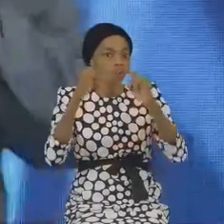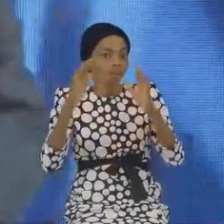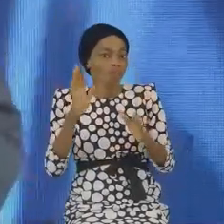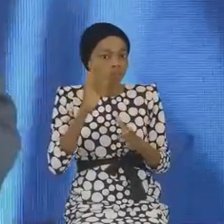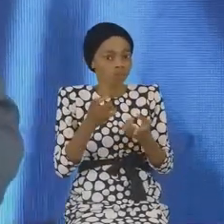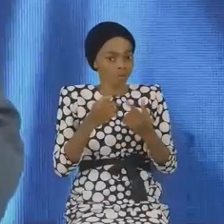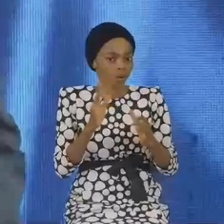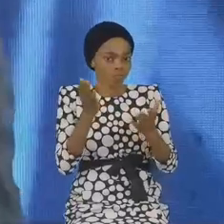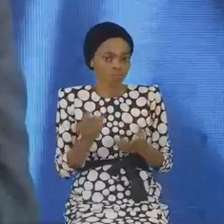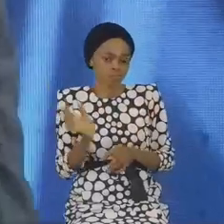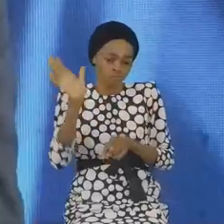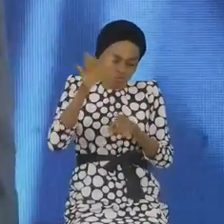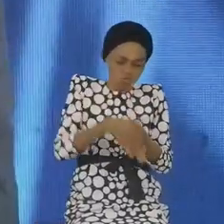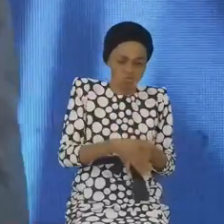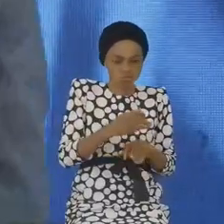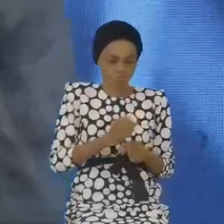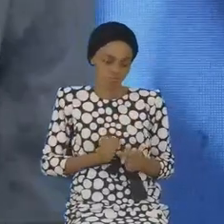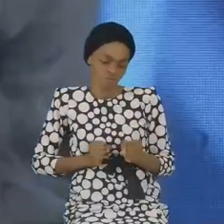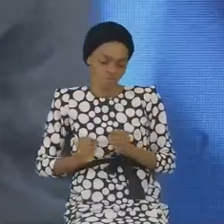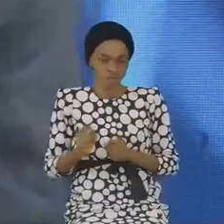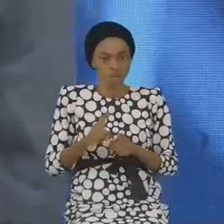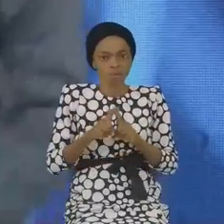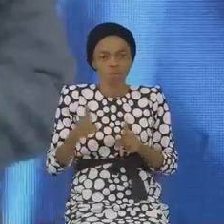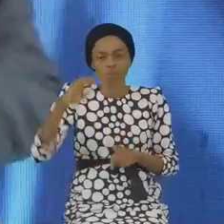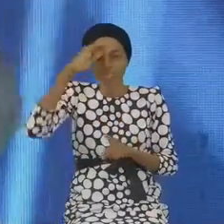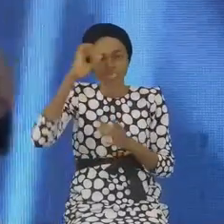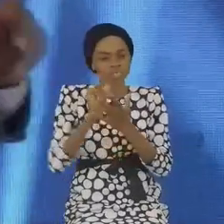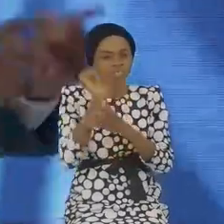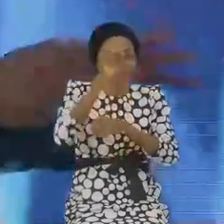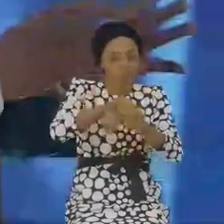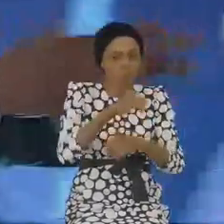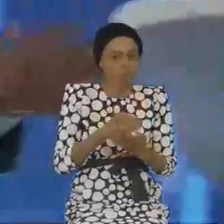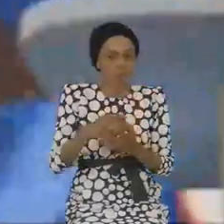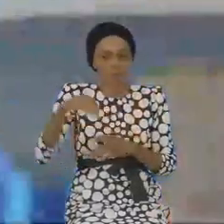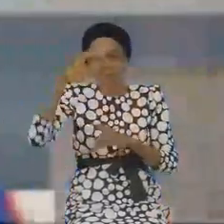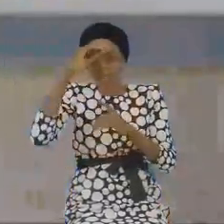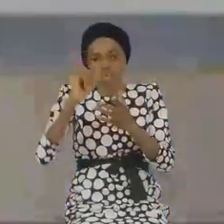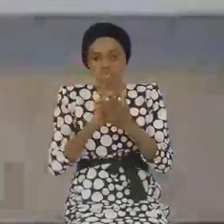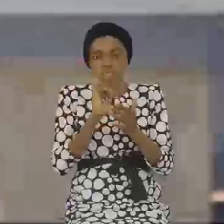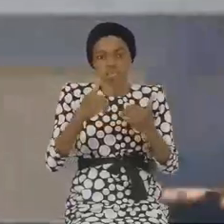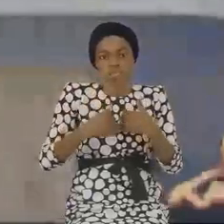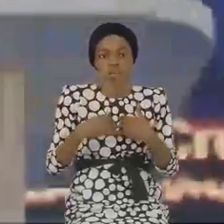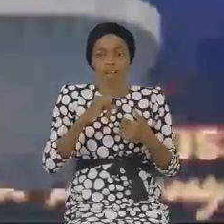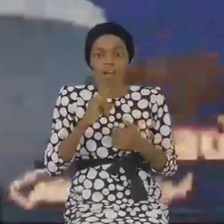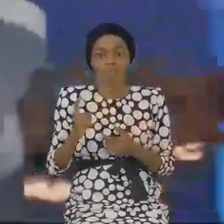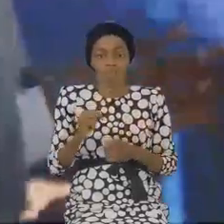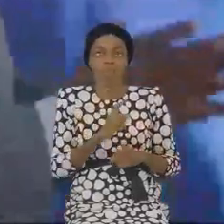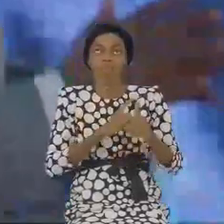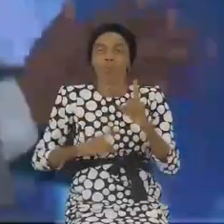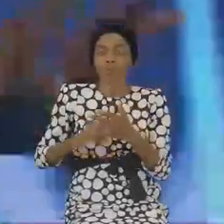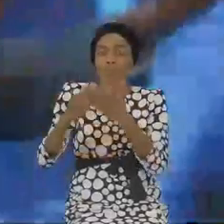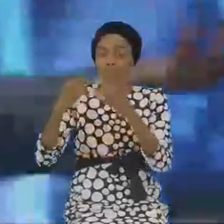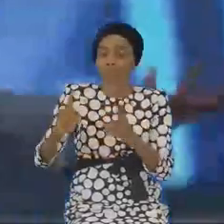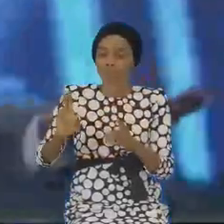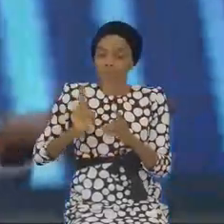te subjuguer et te dominer. Celui qui vaincra, celui qui a le Seigneur devant lui à tout